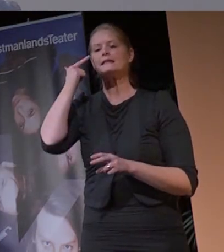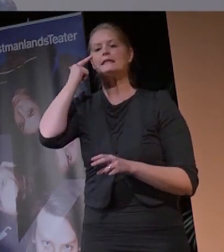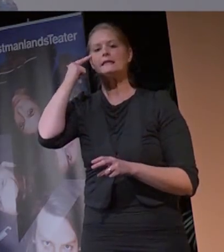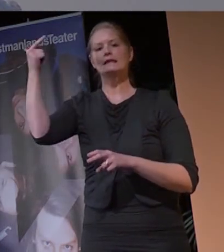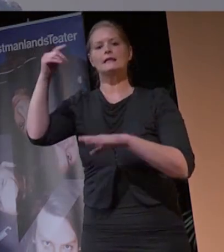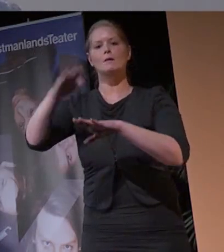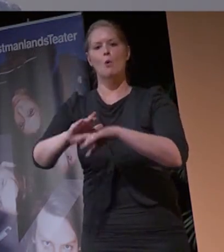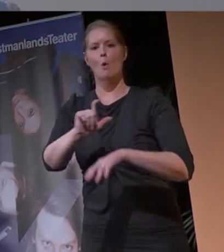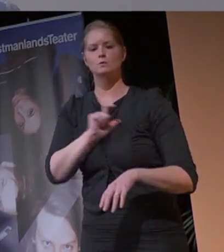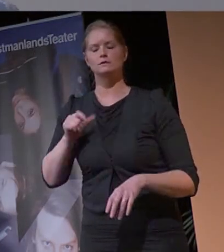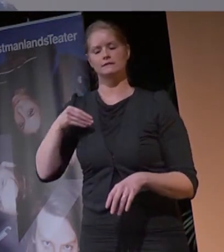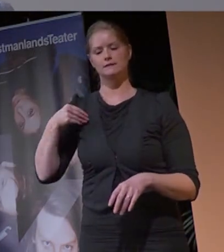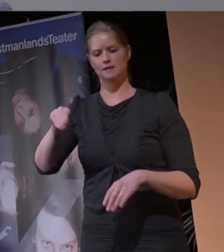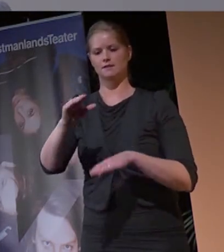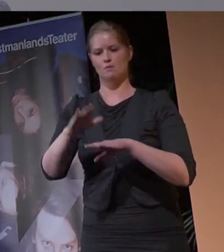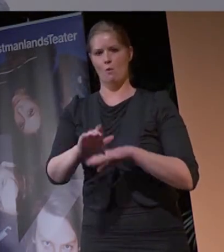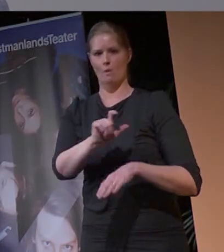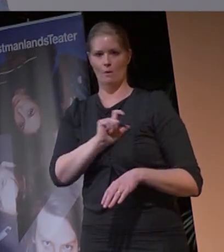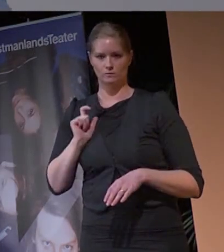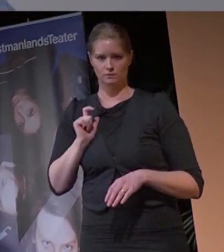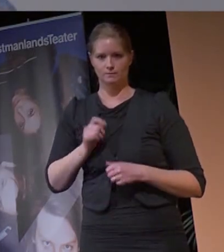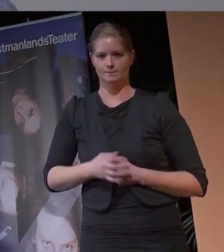och satsa på oss.